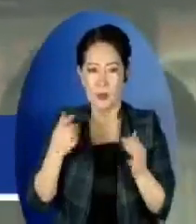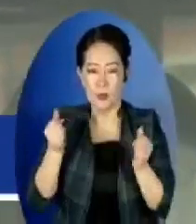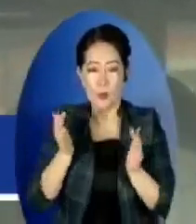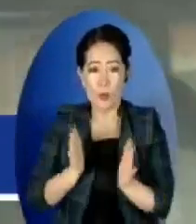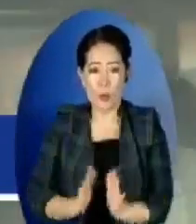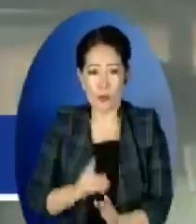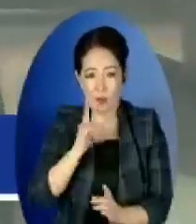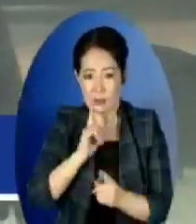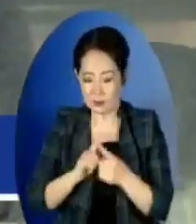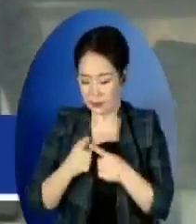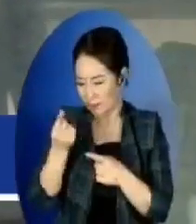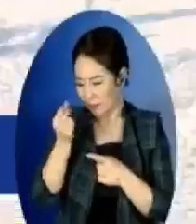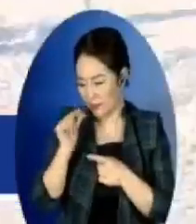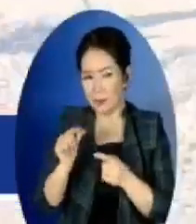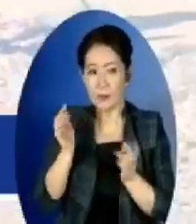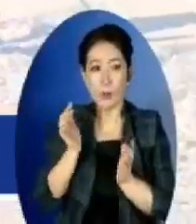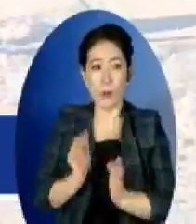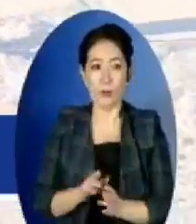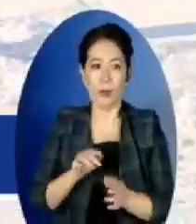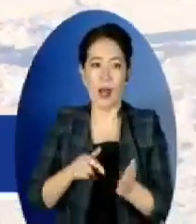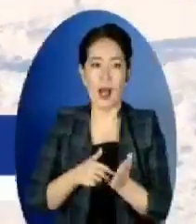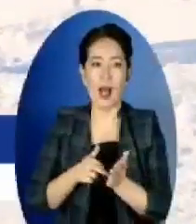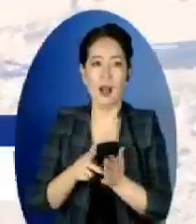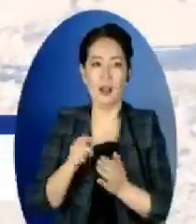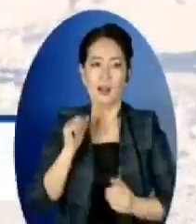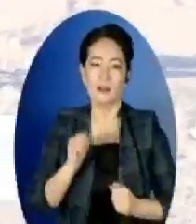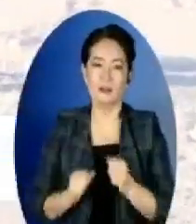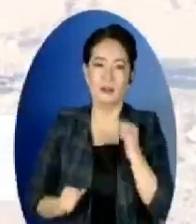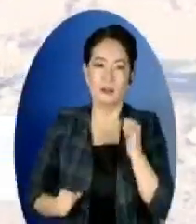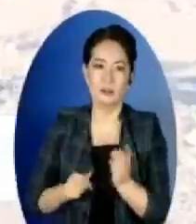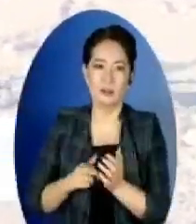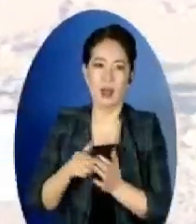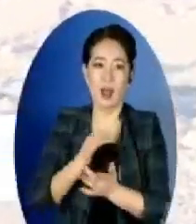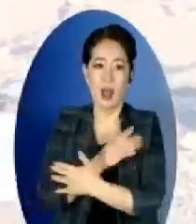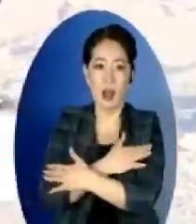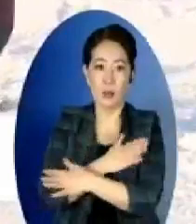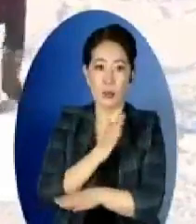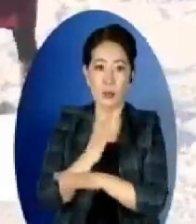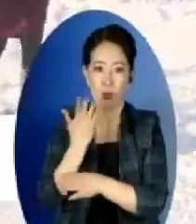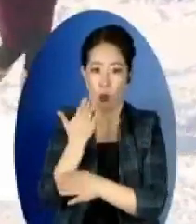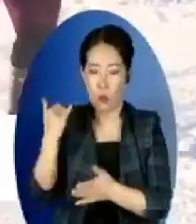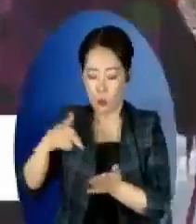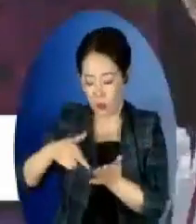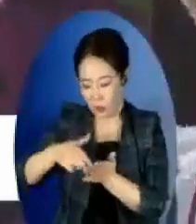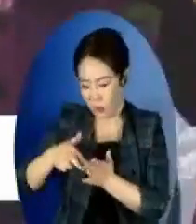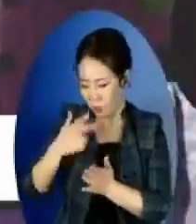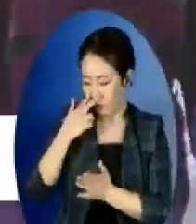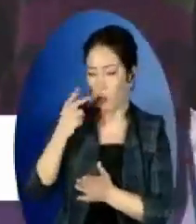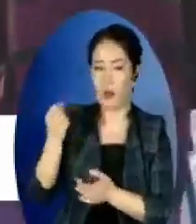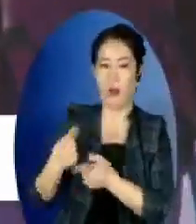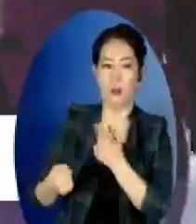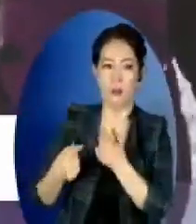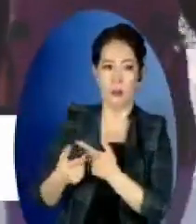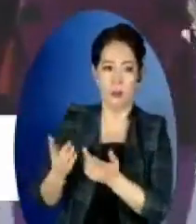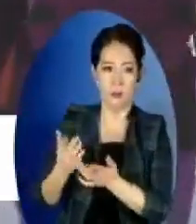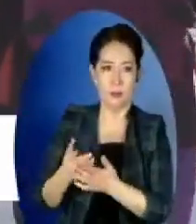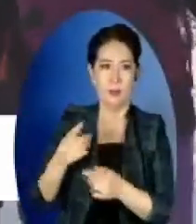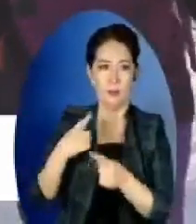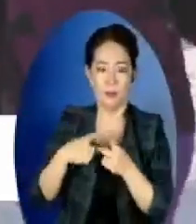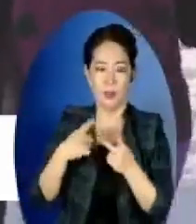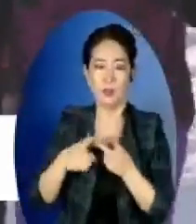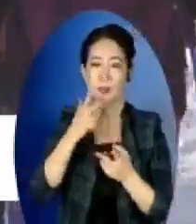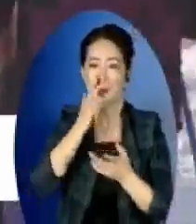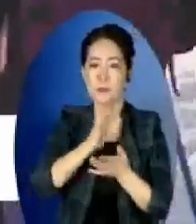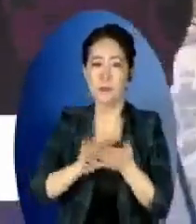Тэгвэл хамгийн бага зардлаар торох арга бол алхах юм. Амралтын өдрүүдэд ууланд алхдаг иргэдийн ярианаас энэ нь тодхон харагдана. Нөгөө талаар